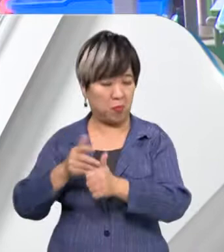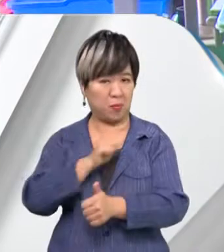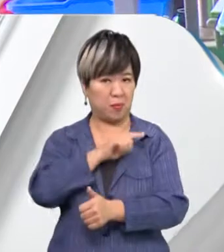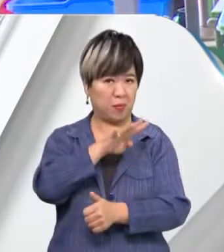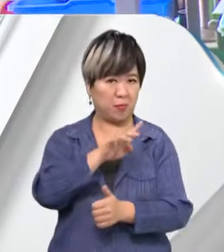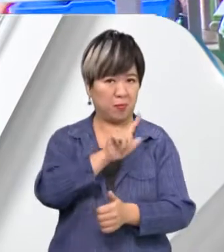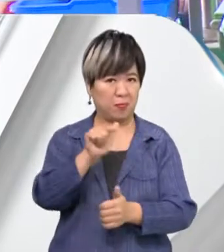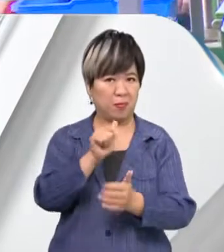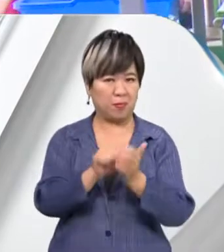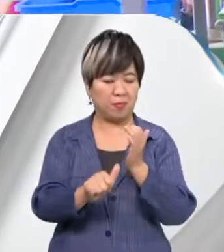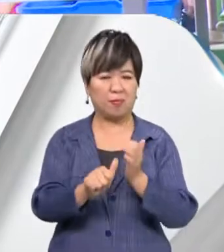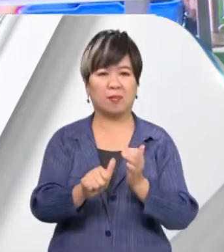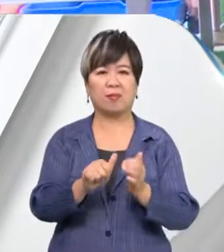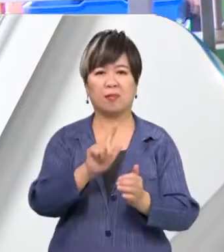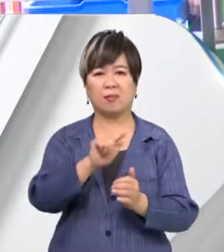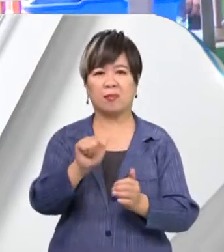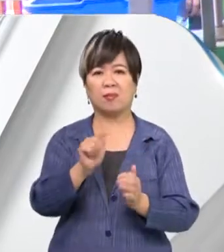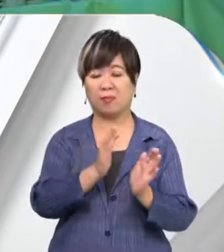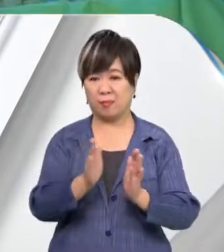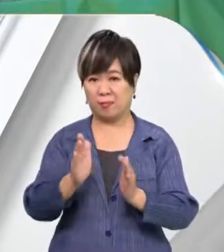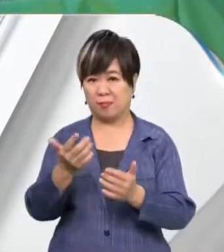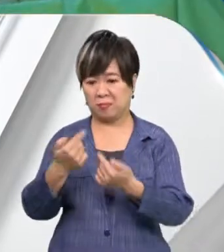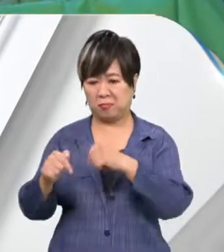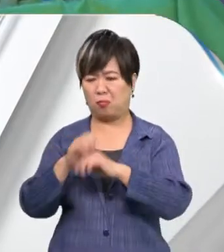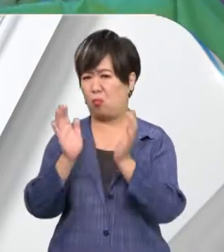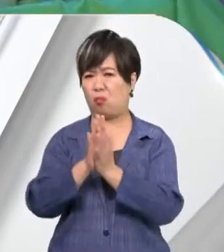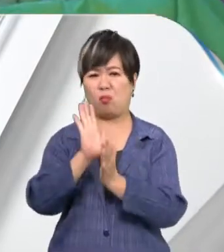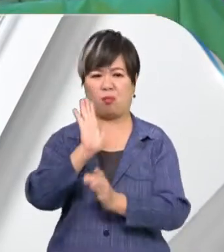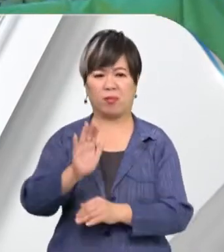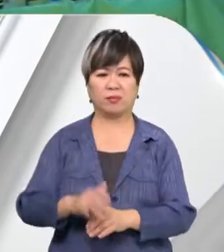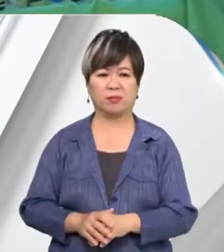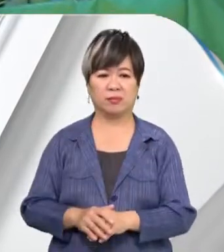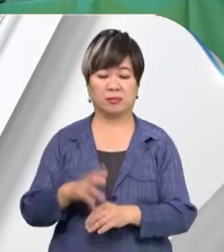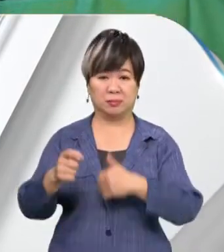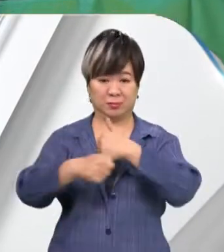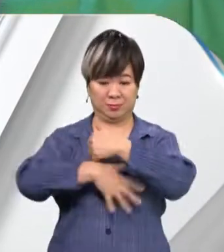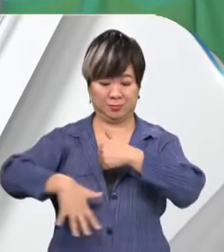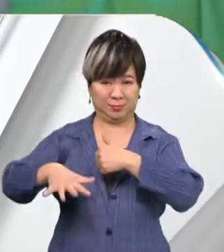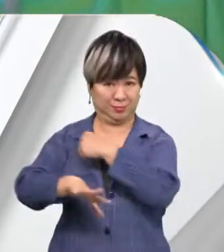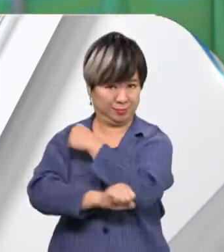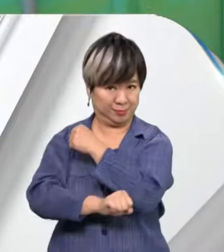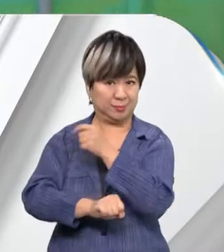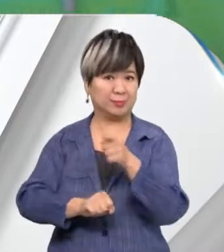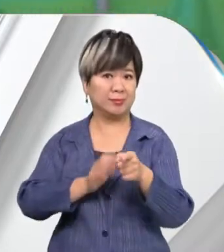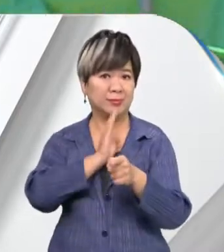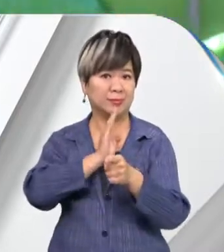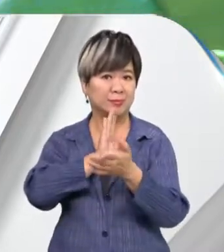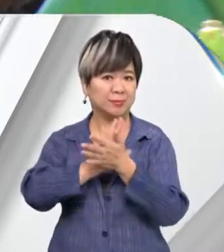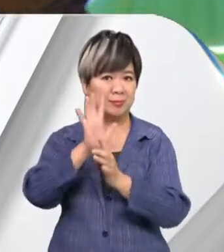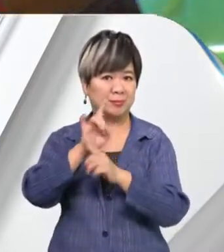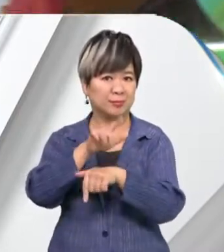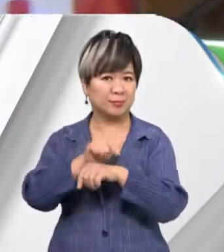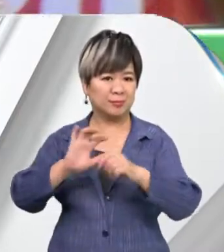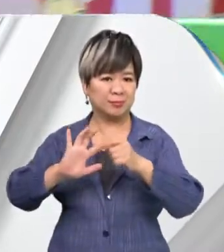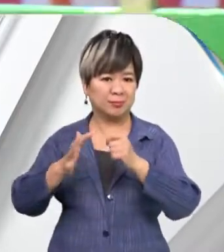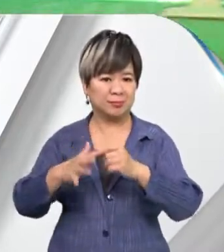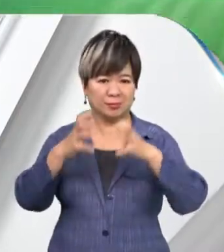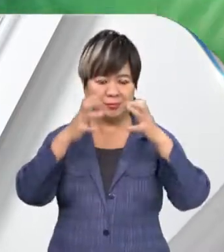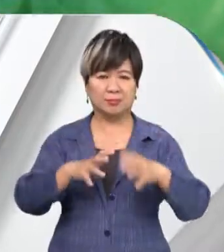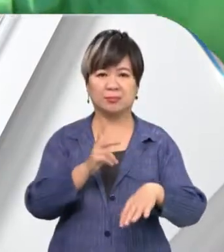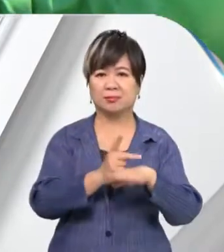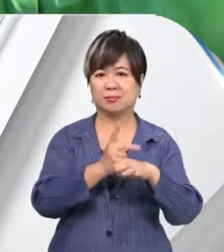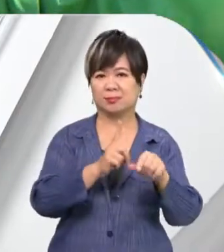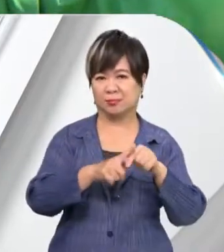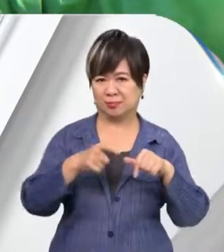物理化学，其实都可以融入在这个系统里面。 一套五彩强上内通之后，希伯汉拜中南国中庙来建置中南科技中心，都